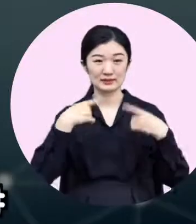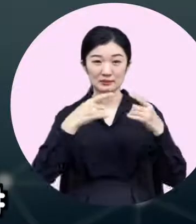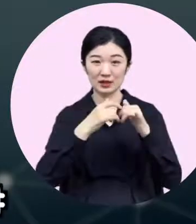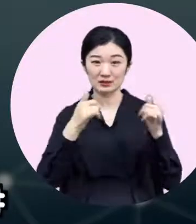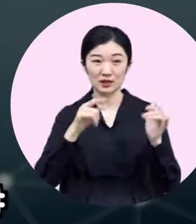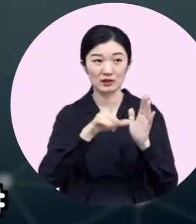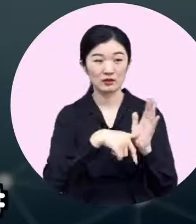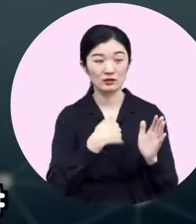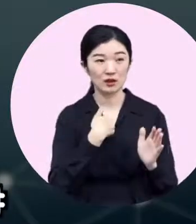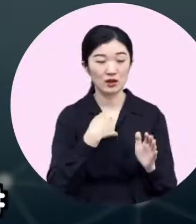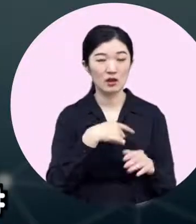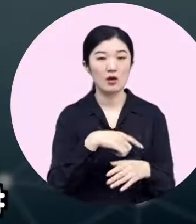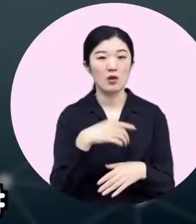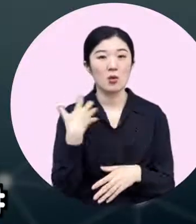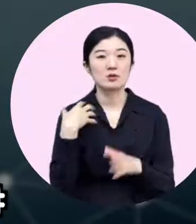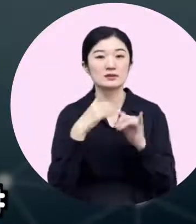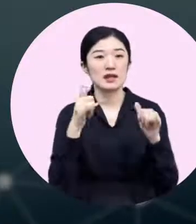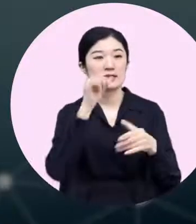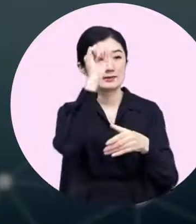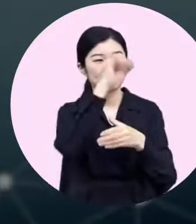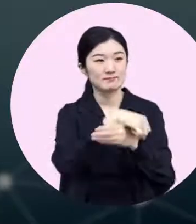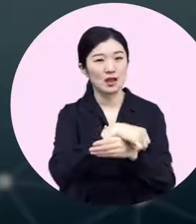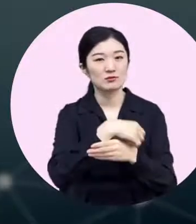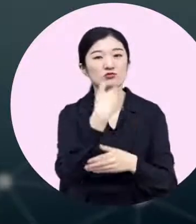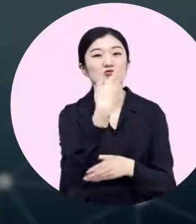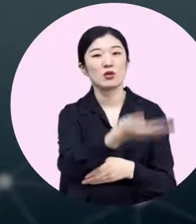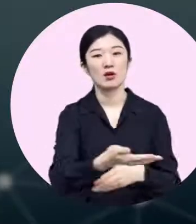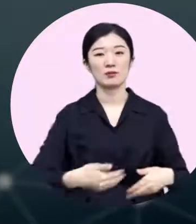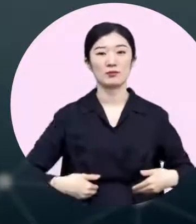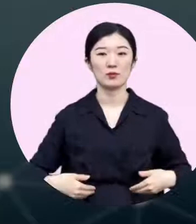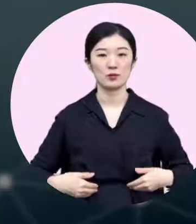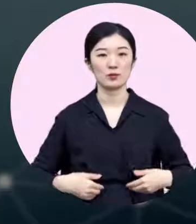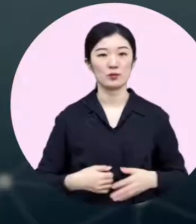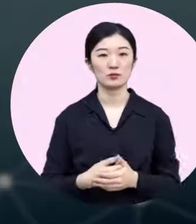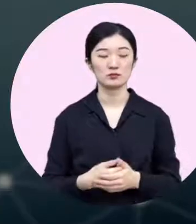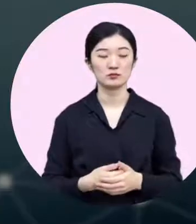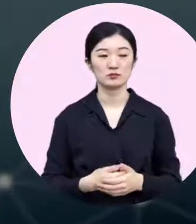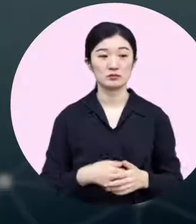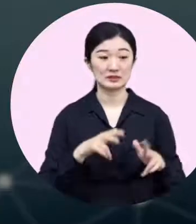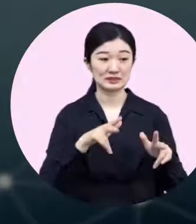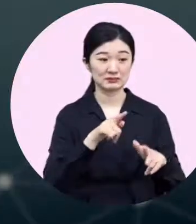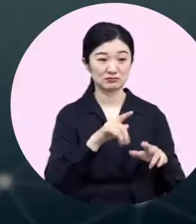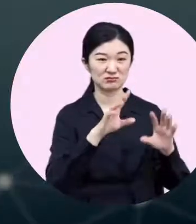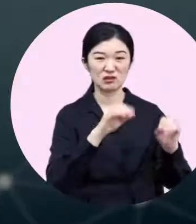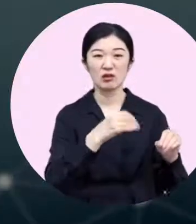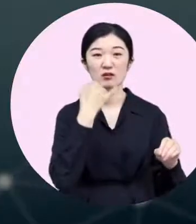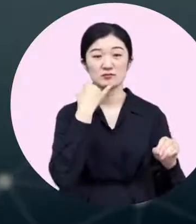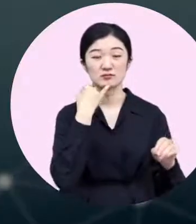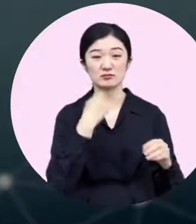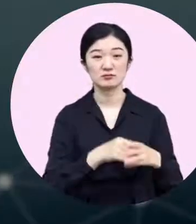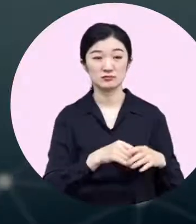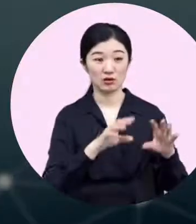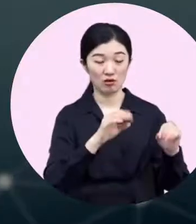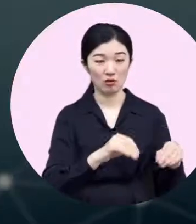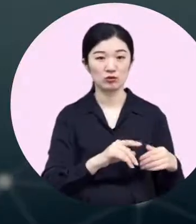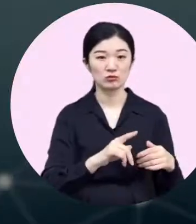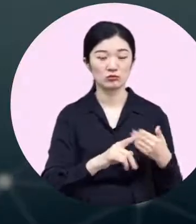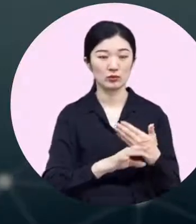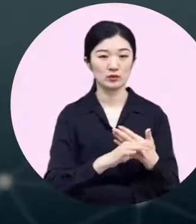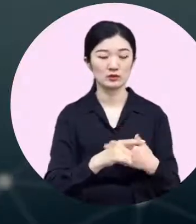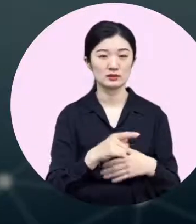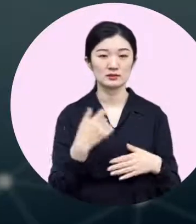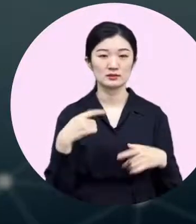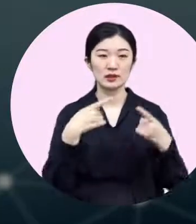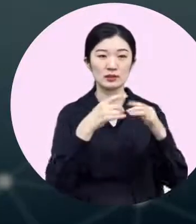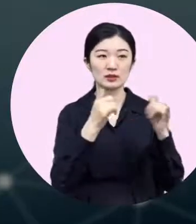설명드렸는데, 호스트가 수락을 해줘야만 입장하게 할 거냐, 아니면 그냥 대기실을 꺼놓을 수도 있어요. 지금 꺼져 있는 상태죠. 꺼놓으면 그냥